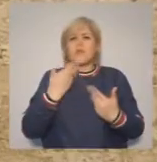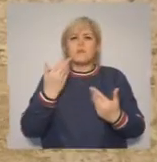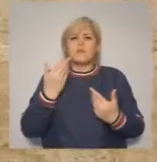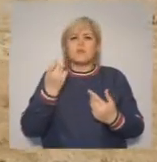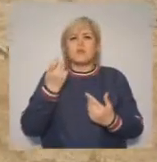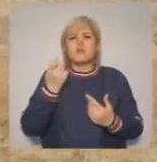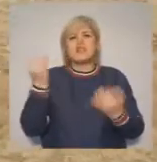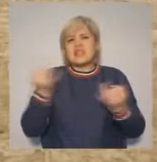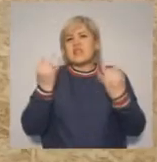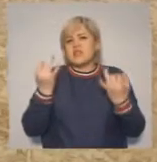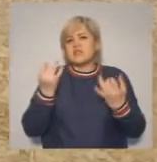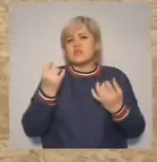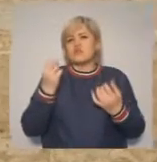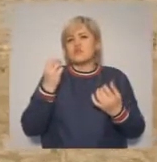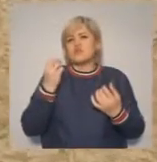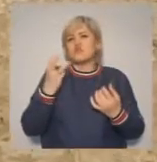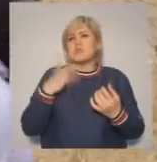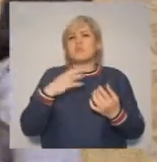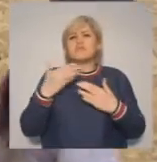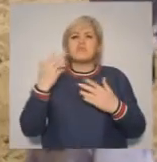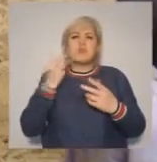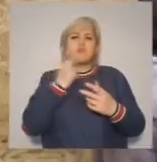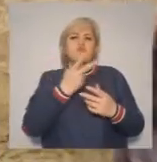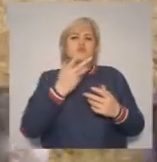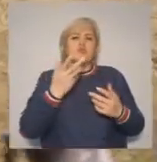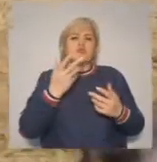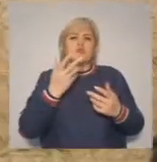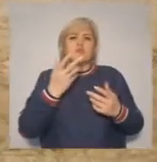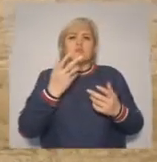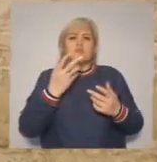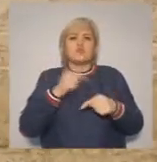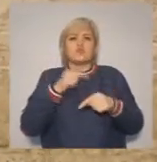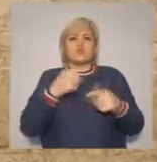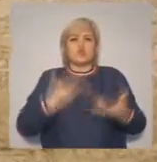Намного интереснее, чем, допустим, даже увидеть это вживую, чем по телевизору этот фильм.